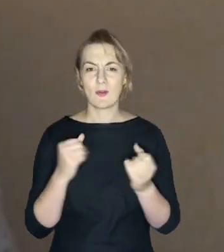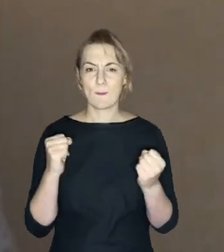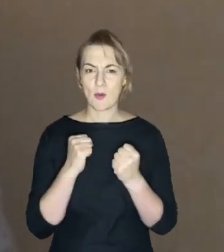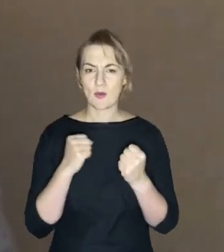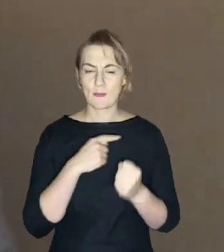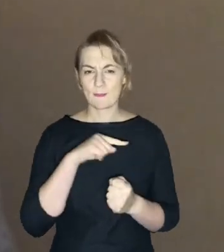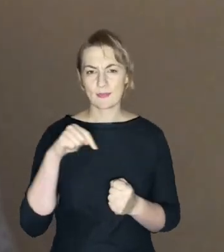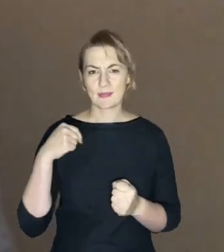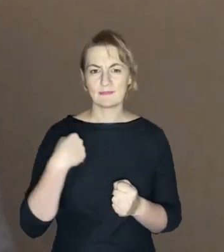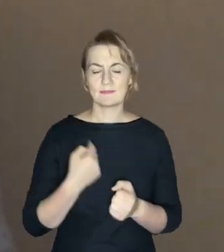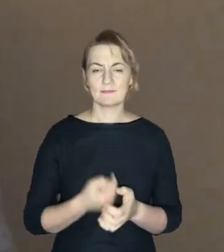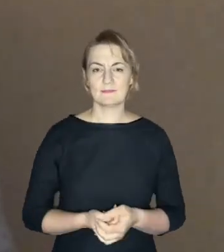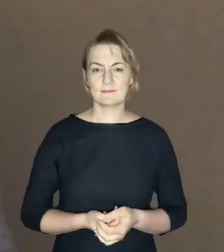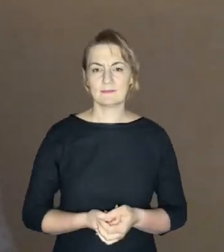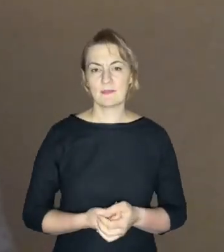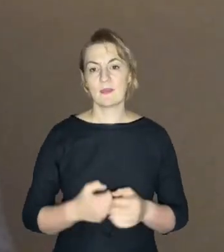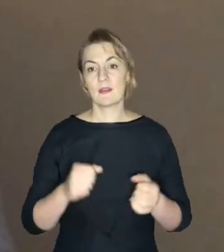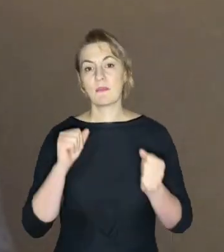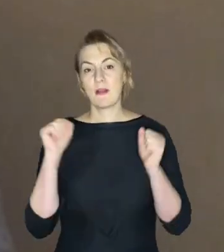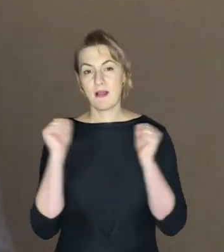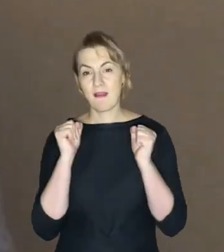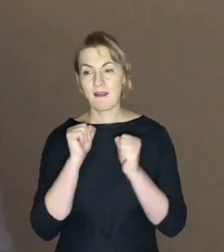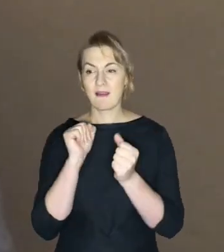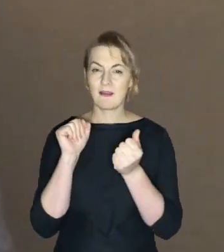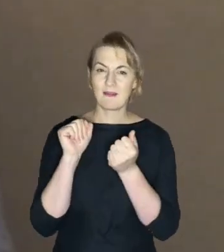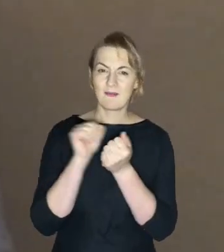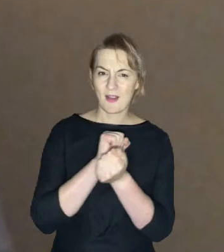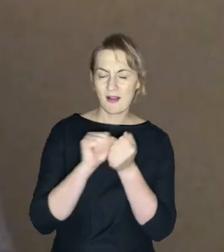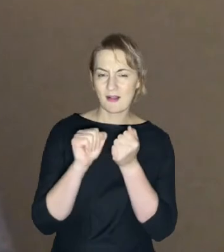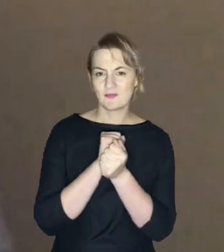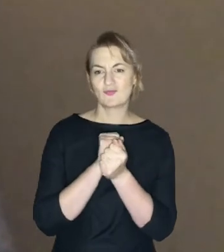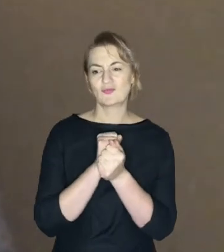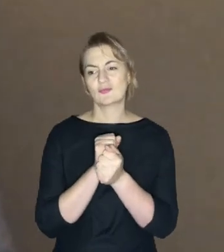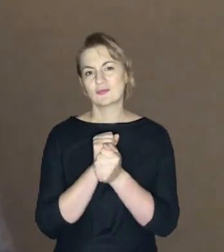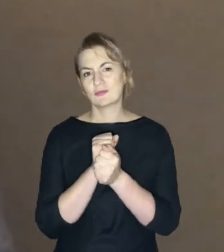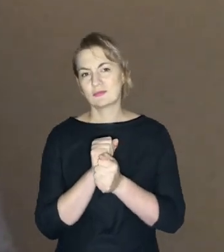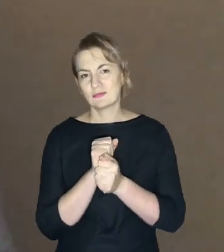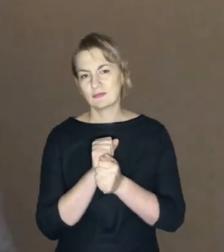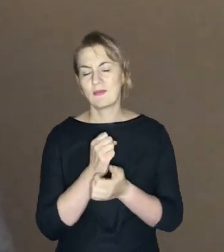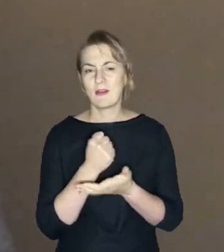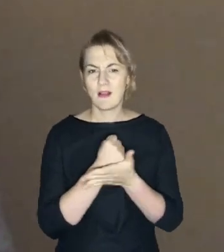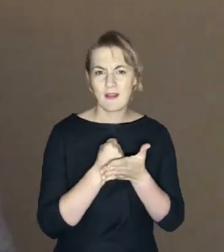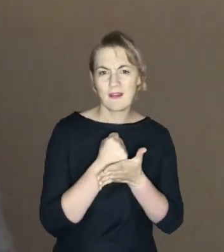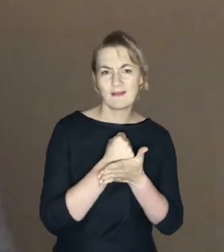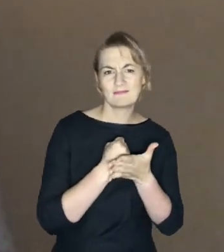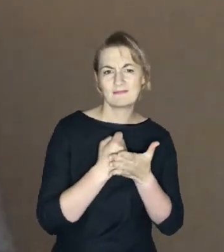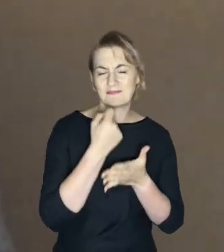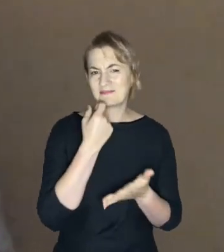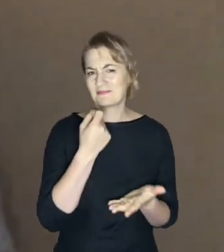I zamiast walczyć z lękiem i tam leczyć ten lęk i gdzieś,